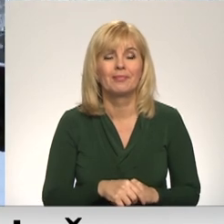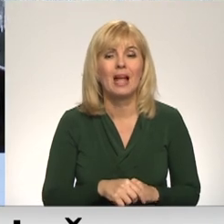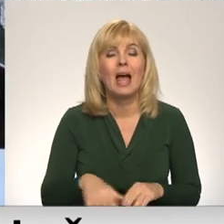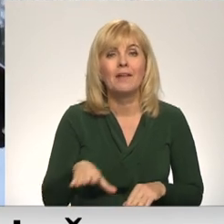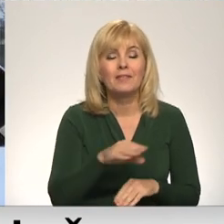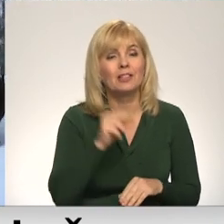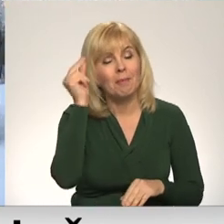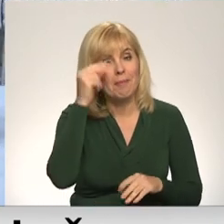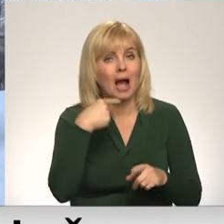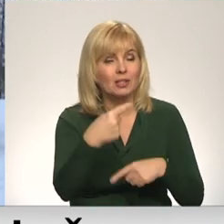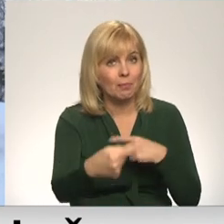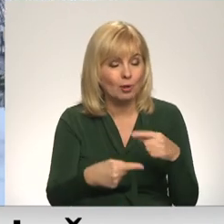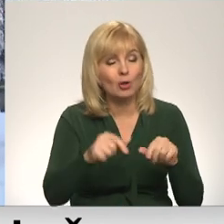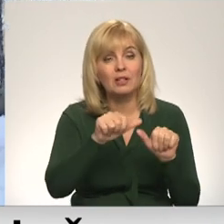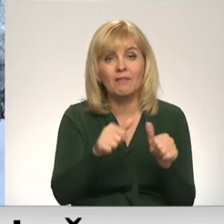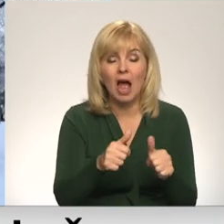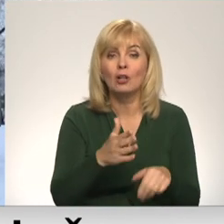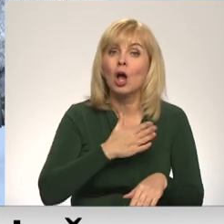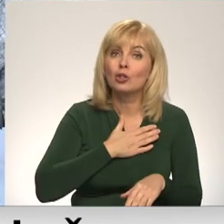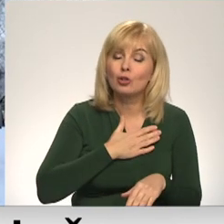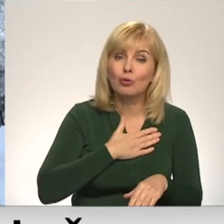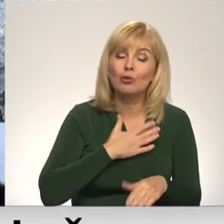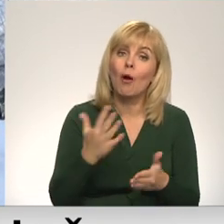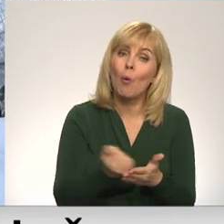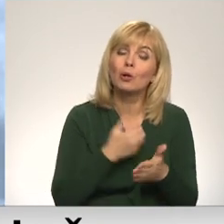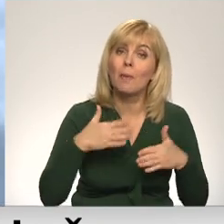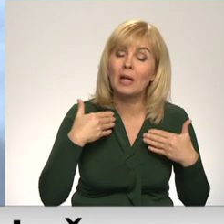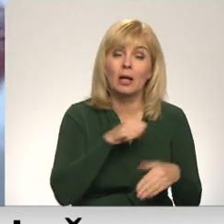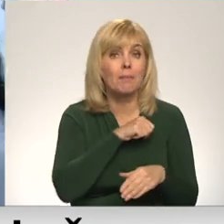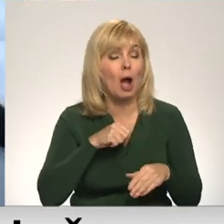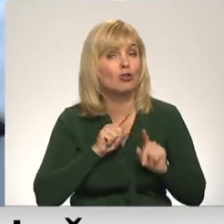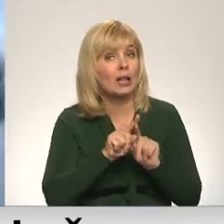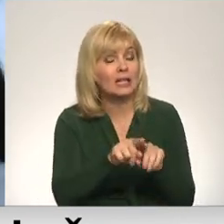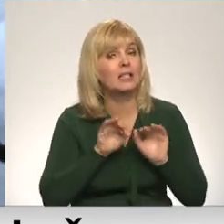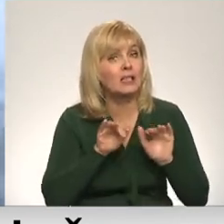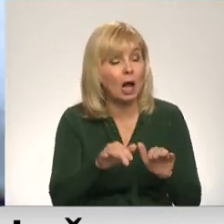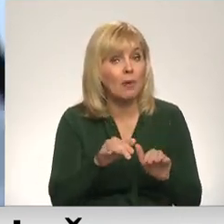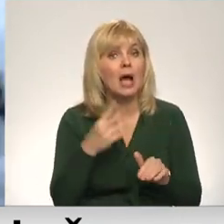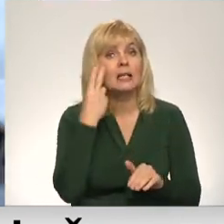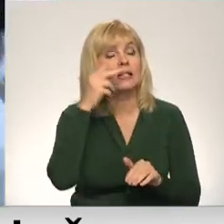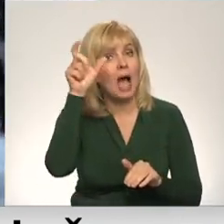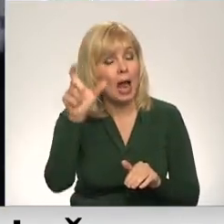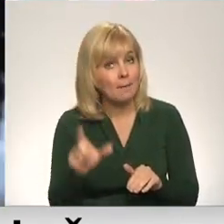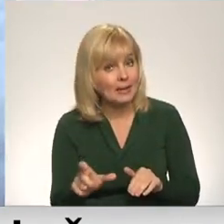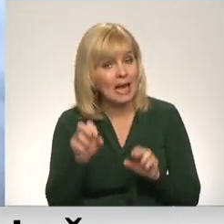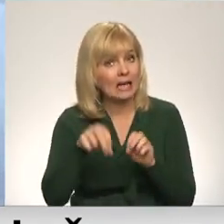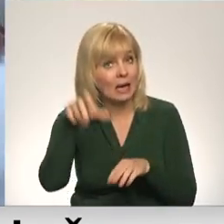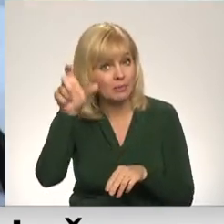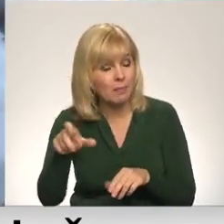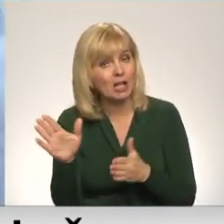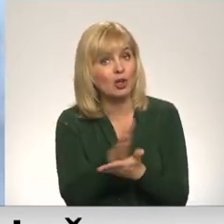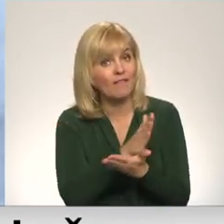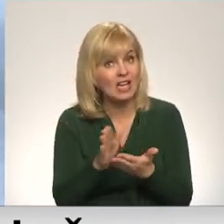Viss mācību process ir veidots tā, lai suņi gūtu prieku un paši gribētu līdzdarboties saviem saimniekiem kinologiem. Vidēja gada